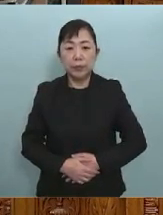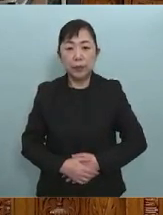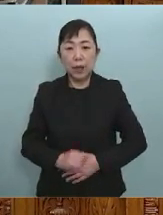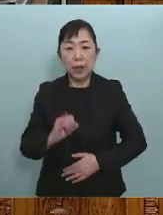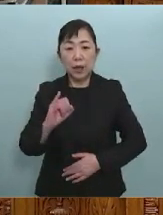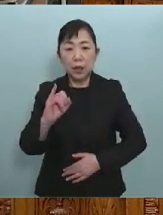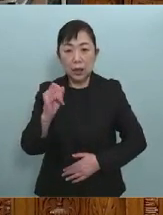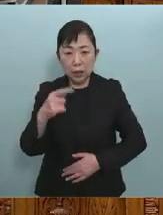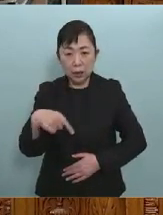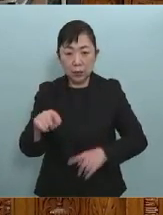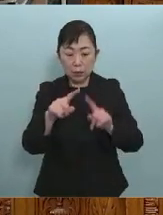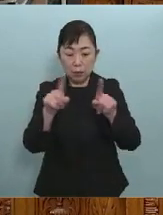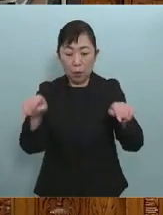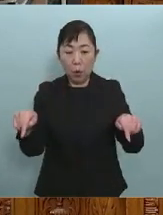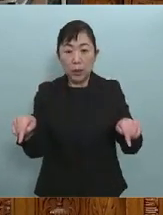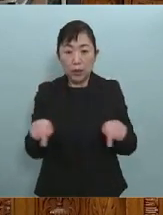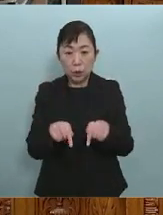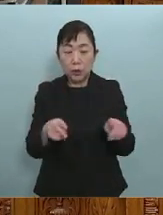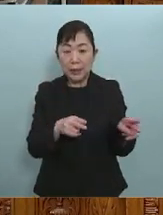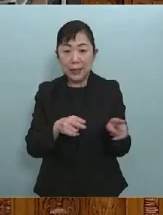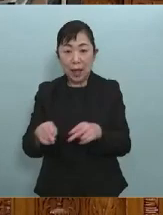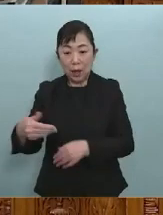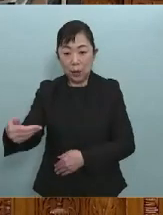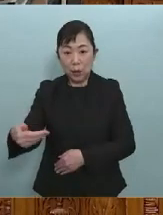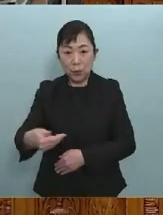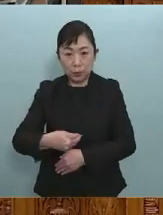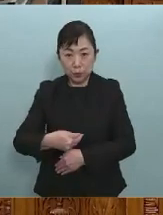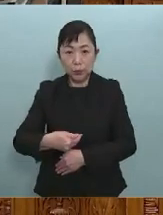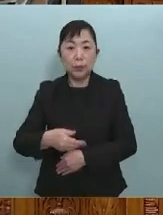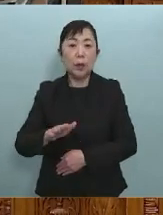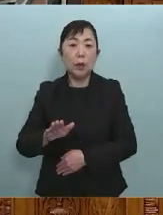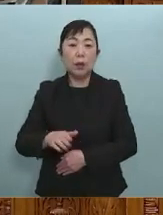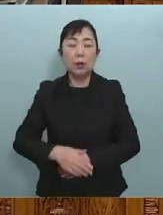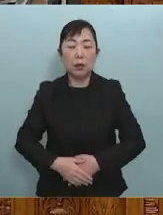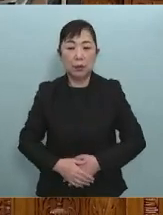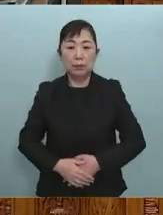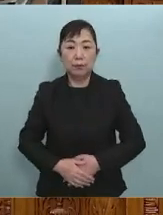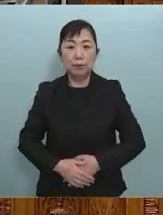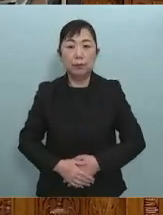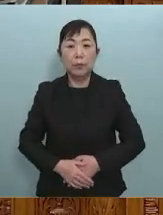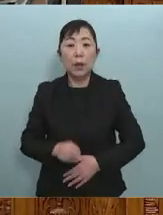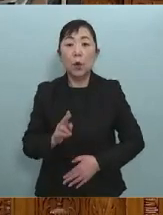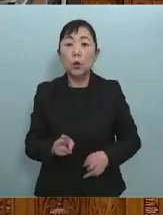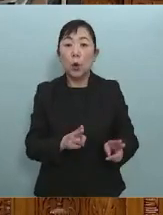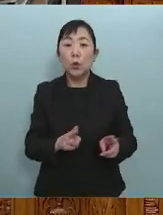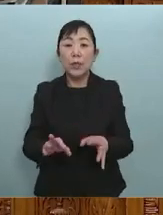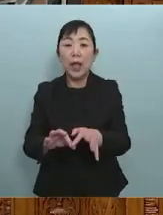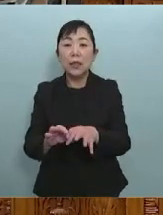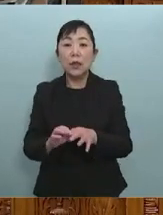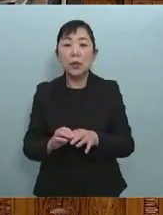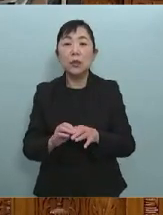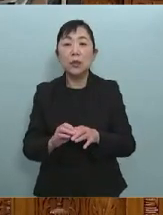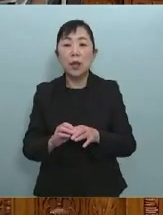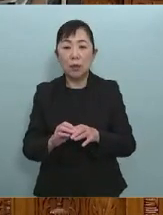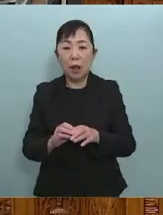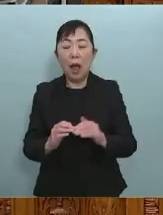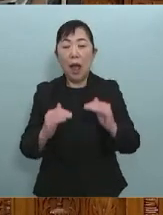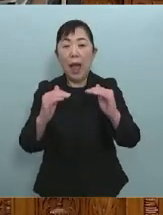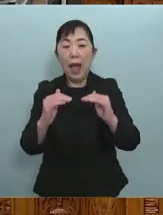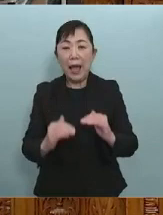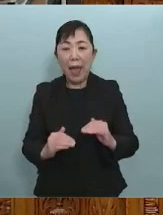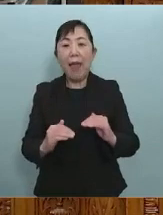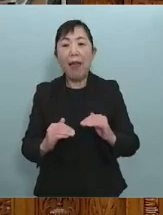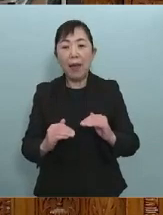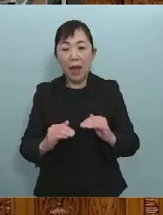制度についてお尋ねがありましたえインボイス制度についてはま軽減税率の導入が